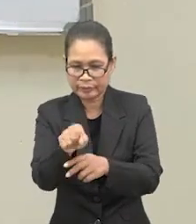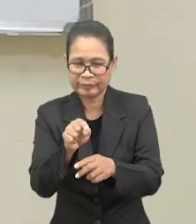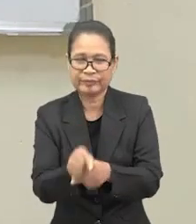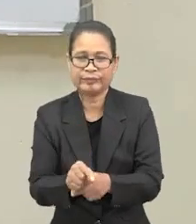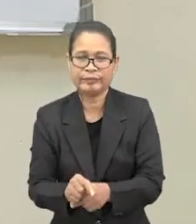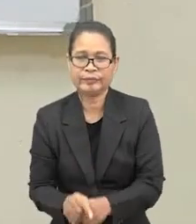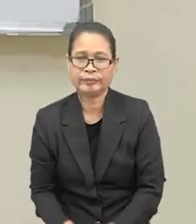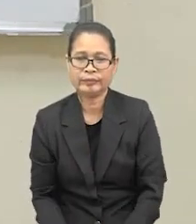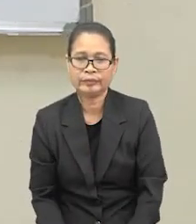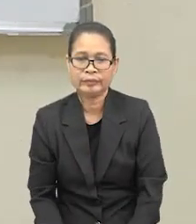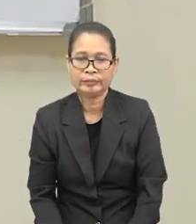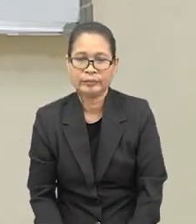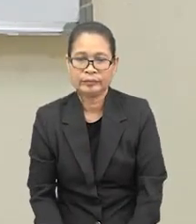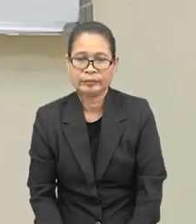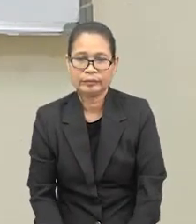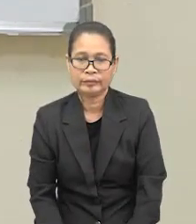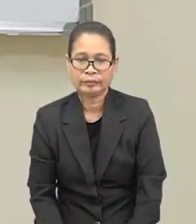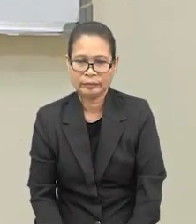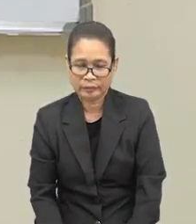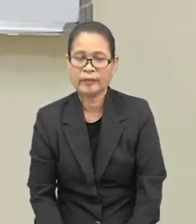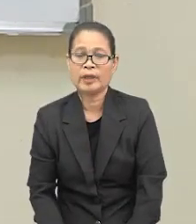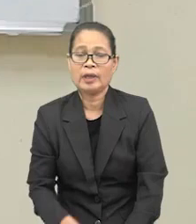thì nọt phá côn làng.